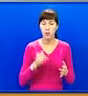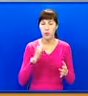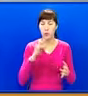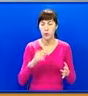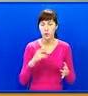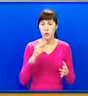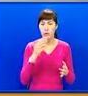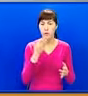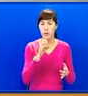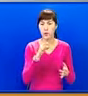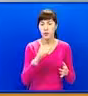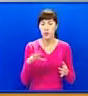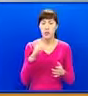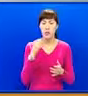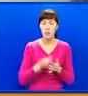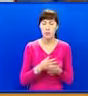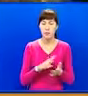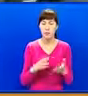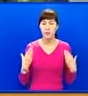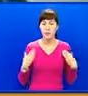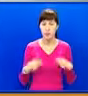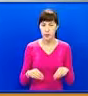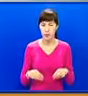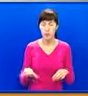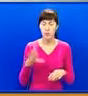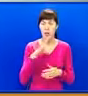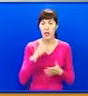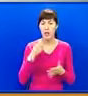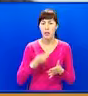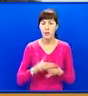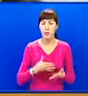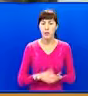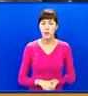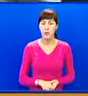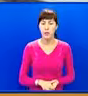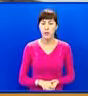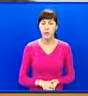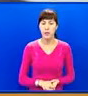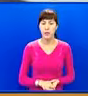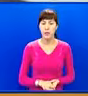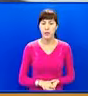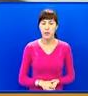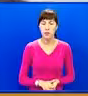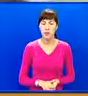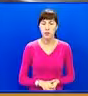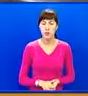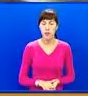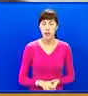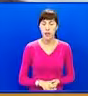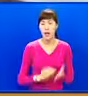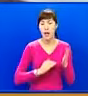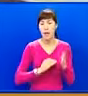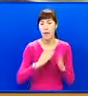бізге керекті нәрсе солар ғой енді. Киім кешек жағын қарасаң да бәрі қымбаттамаған нәрсе жоқ. Бір күнде болмаса да жайлап жайлап жүр.